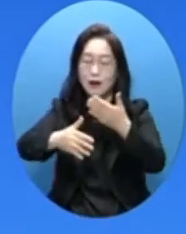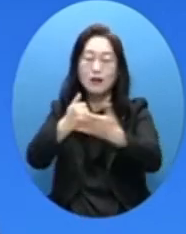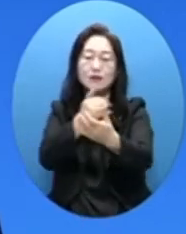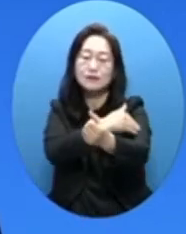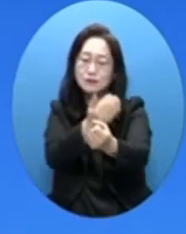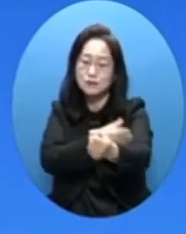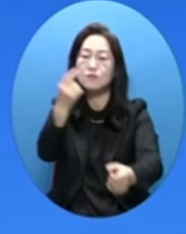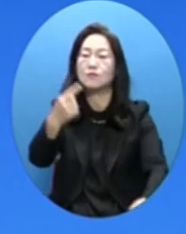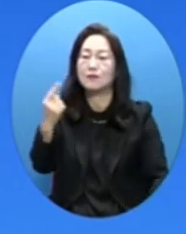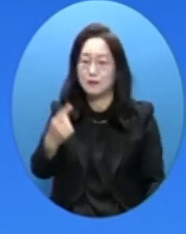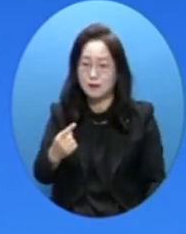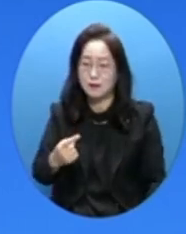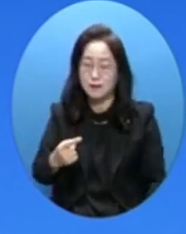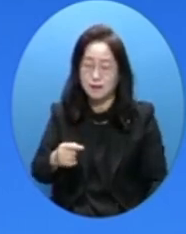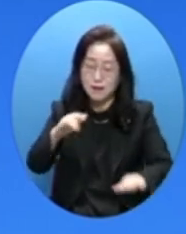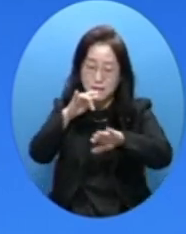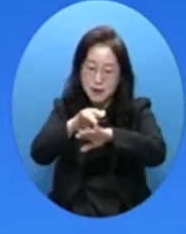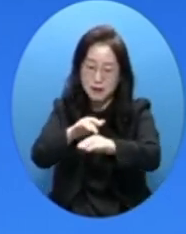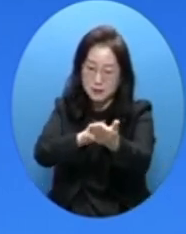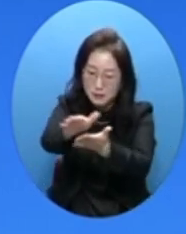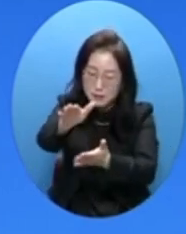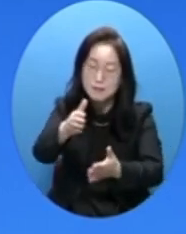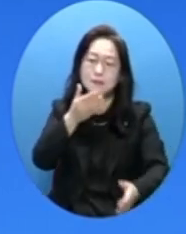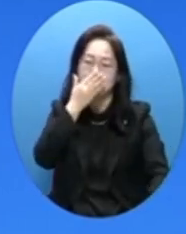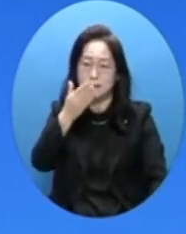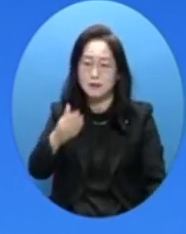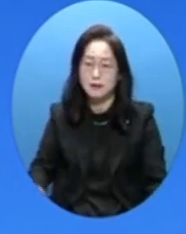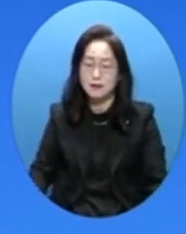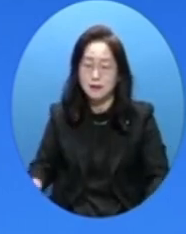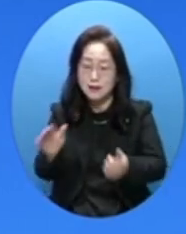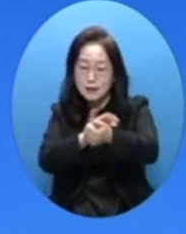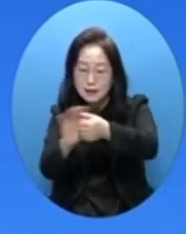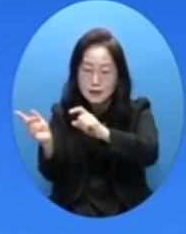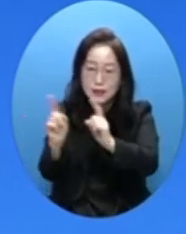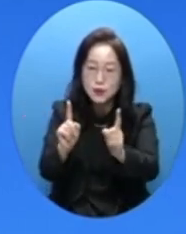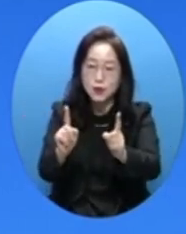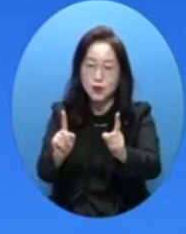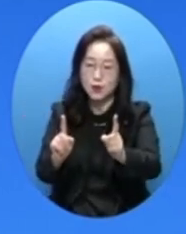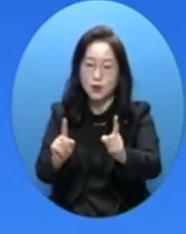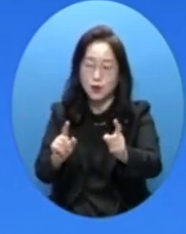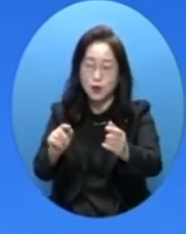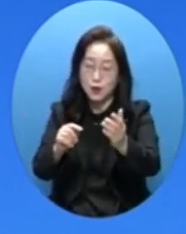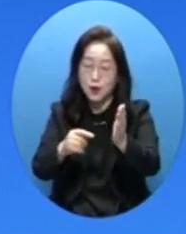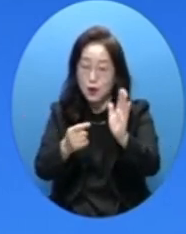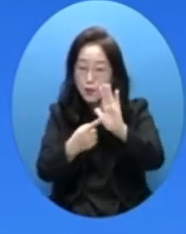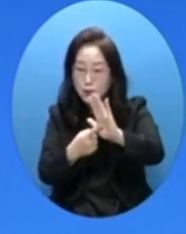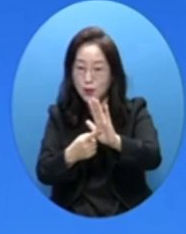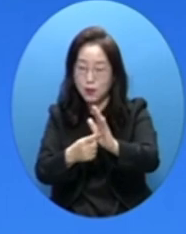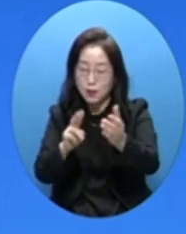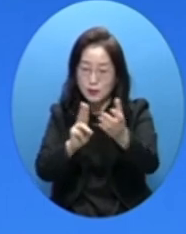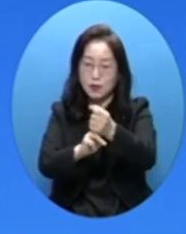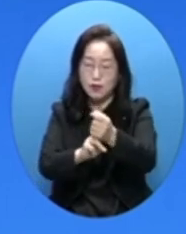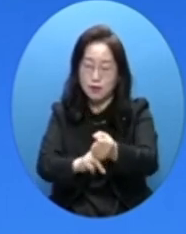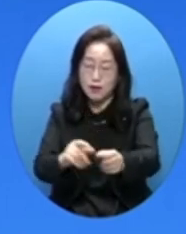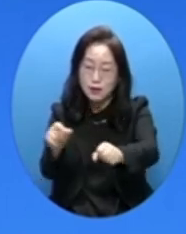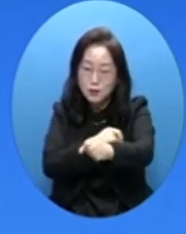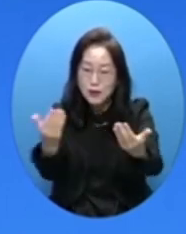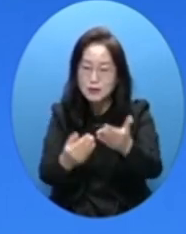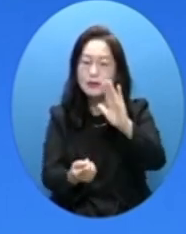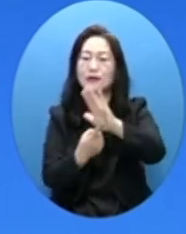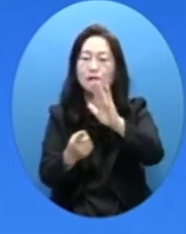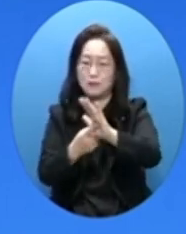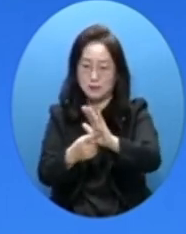것입니다. 흑암의 권세가 물러갈 것입니다. 치료와 표적과 기사가 여러분 삶 가운데 나타나게 될